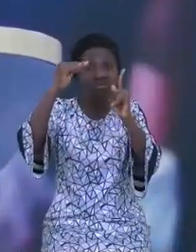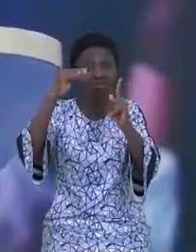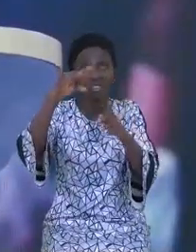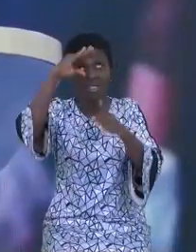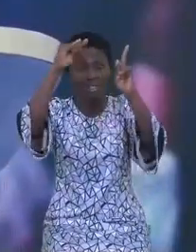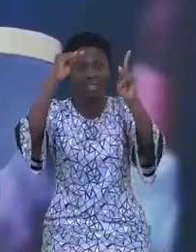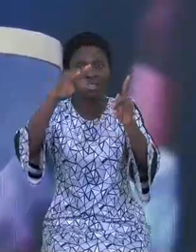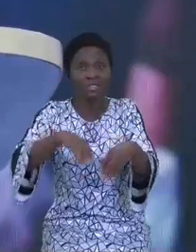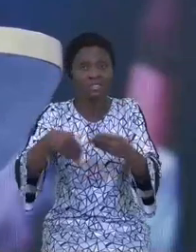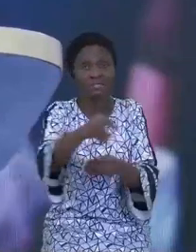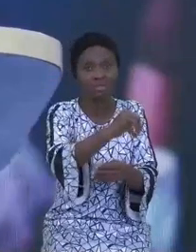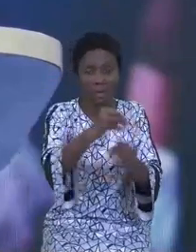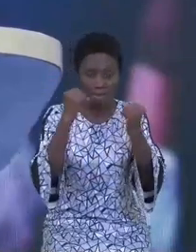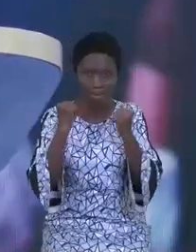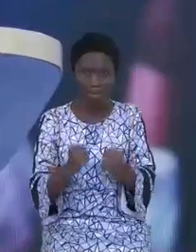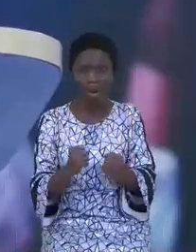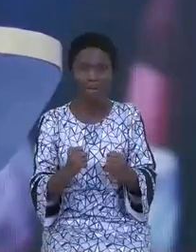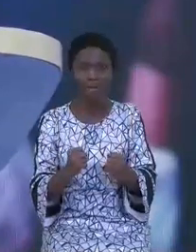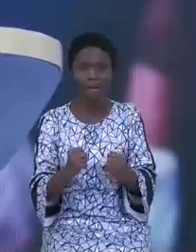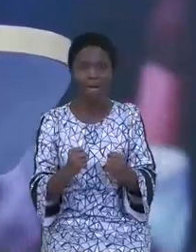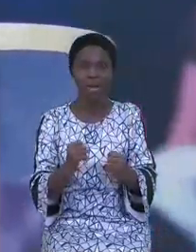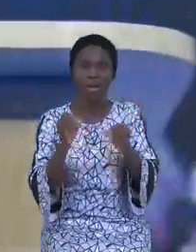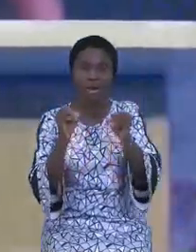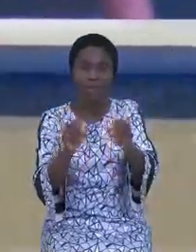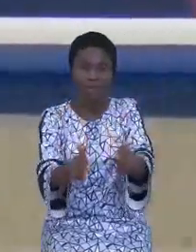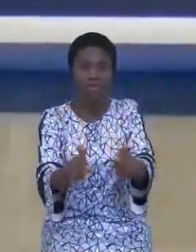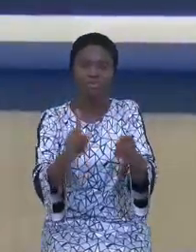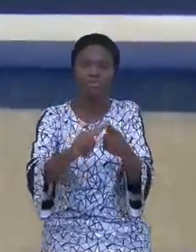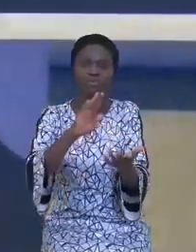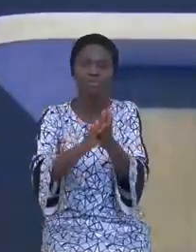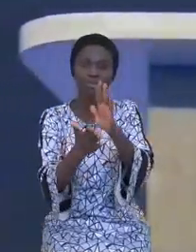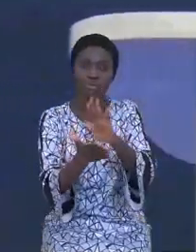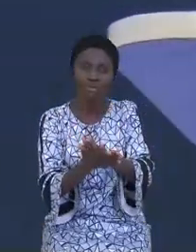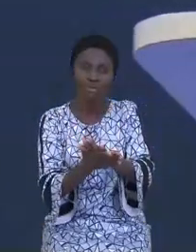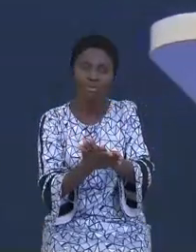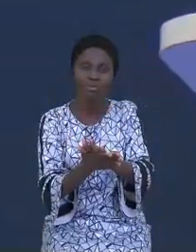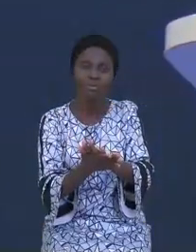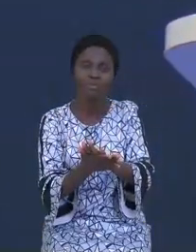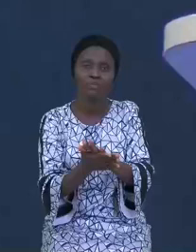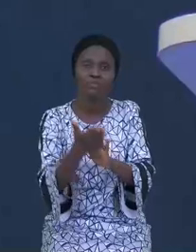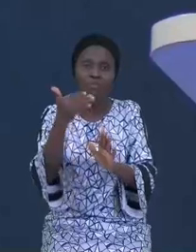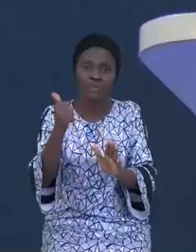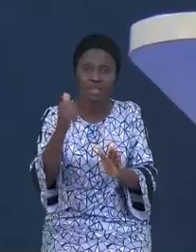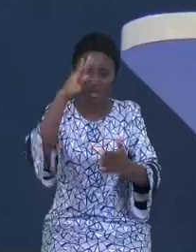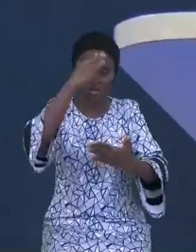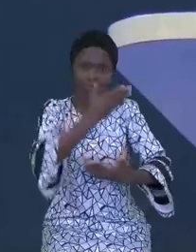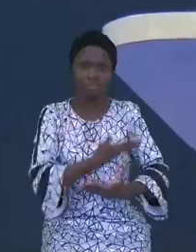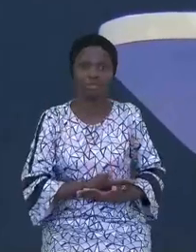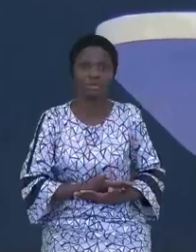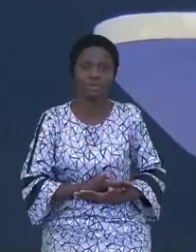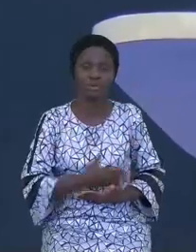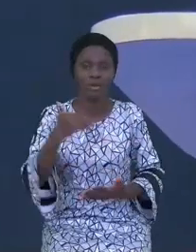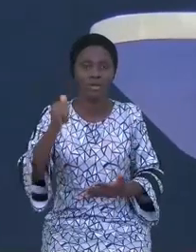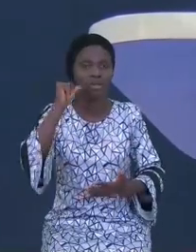la chance, le privilège de devenir fils,